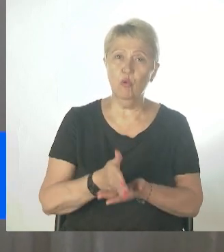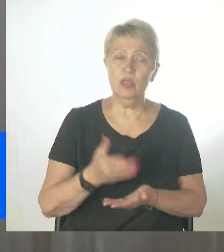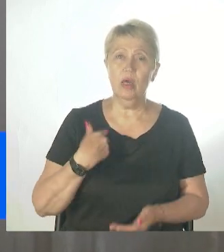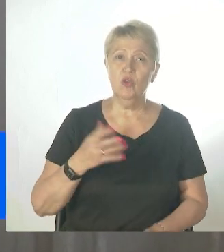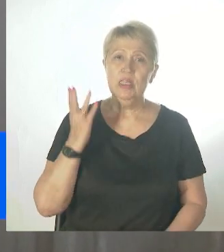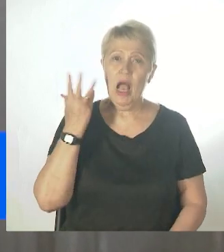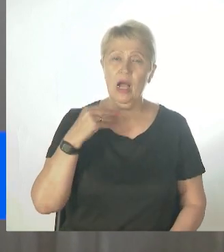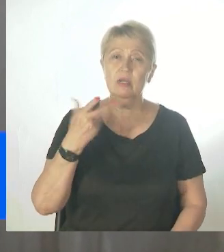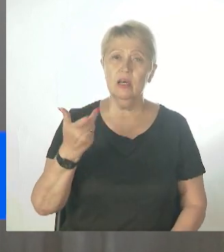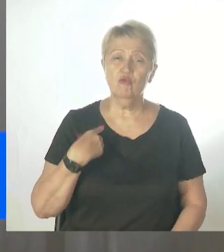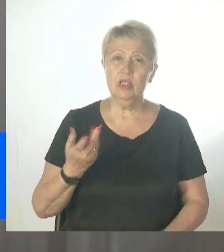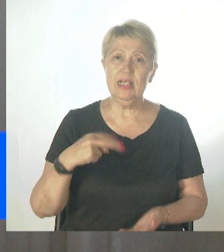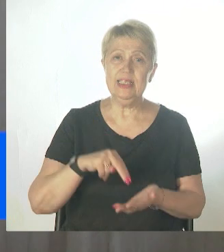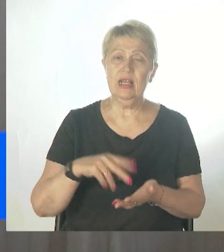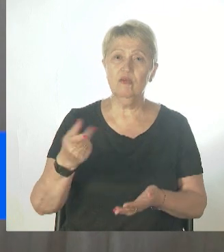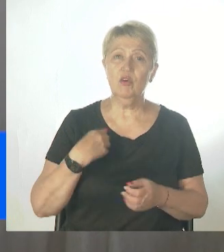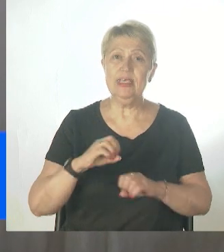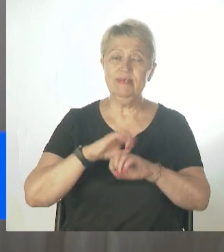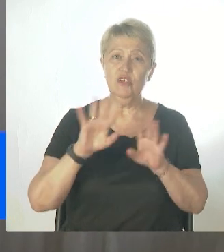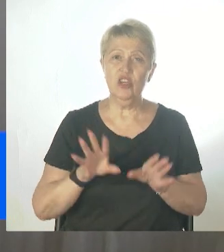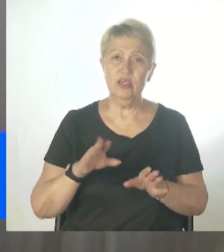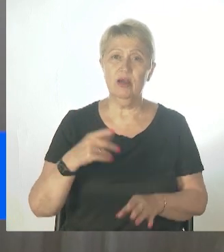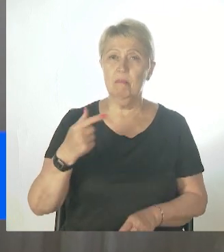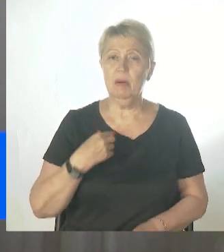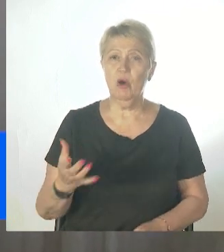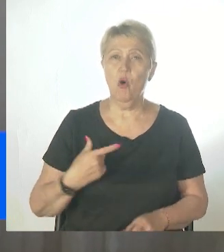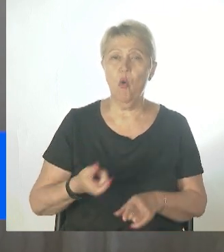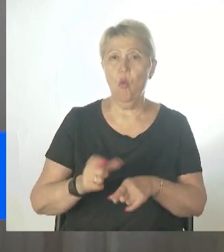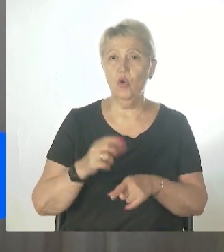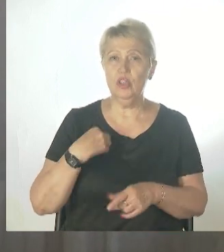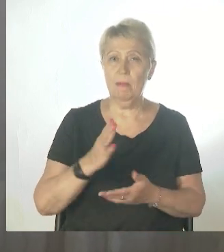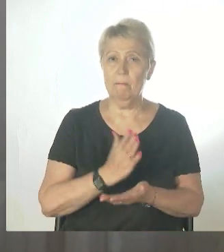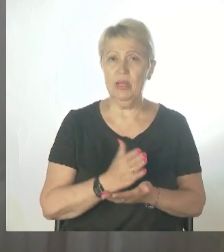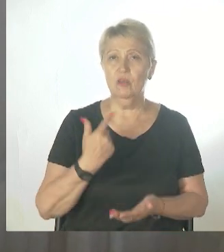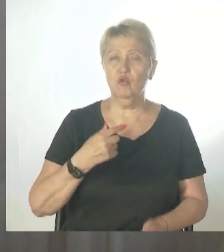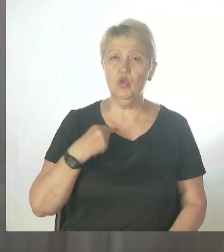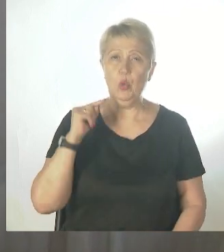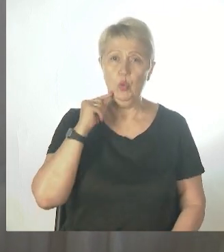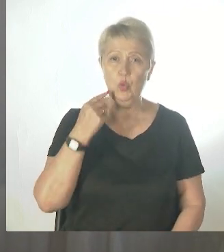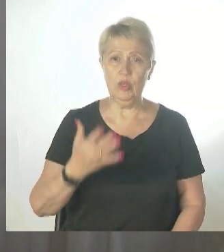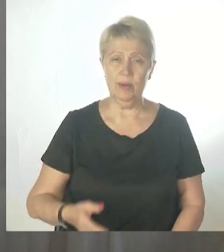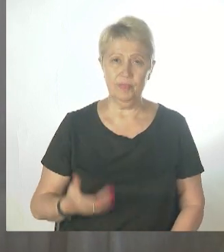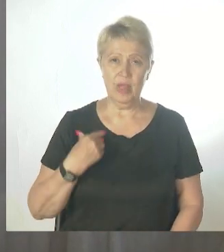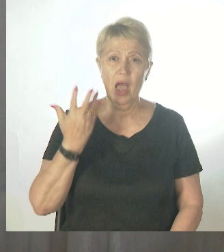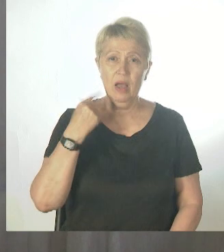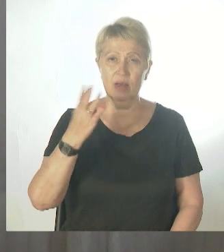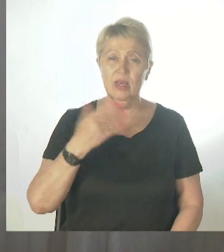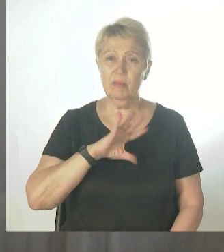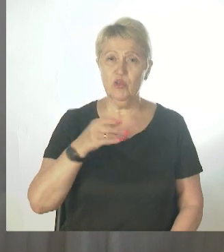сначала диаконом, потом священником, то, наверное, было бы очень трудно. Но уже, когда вот мы